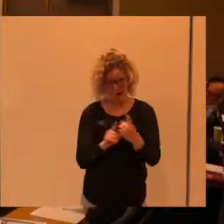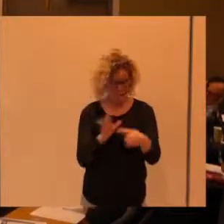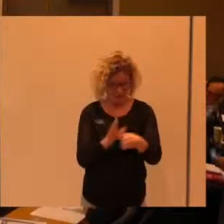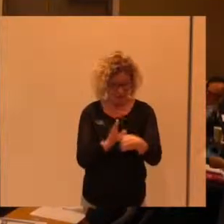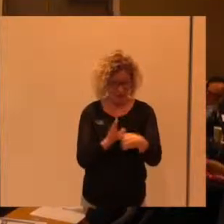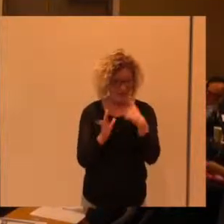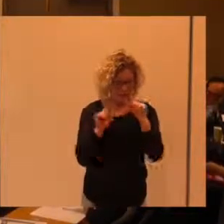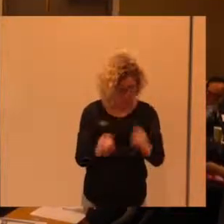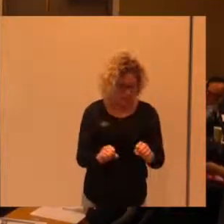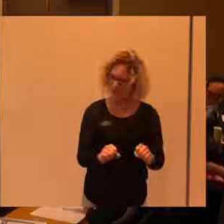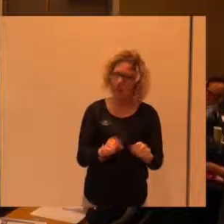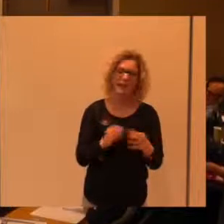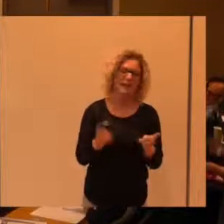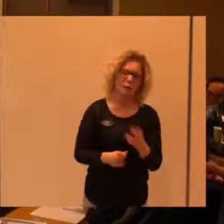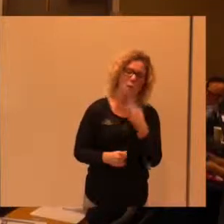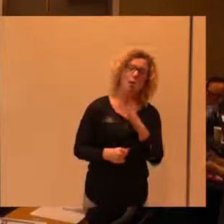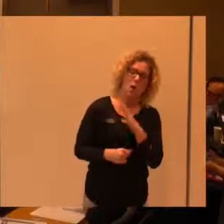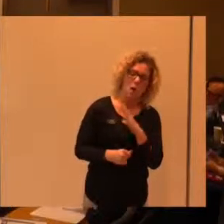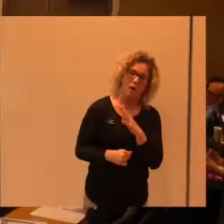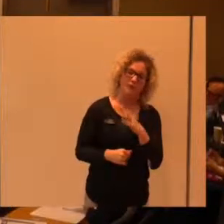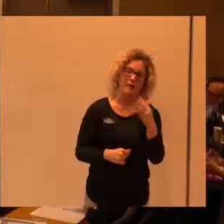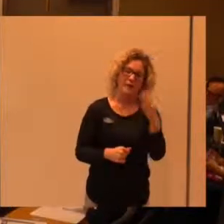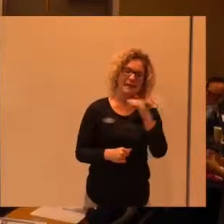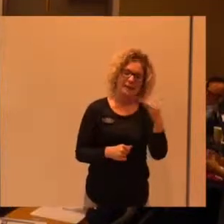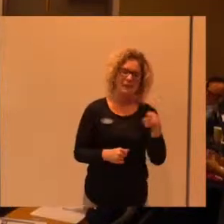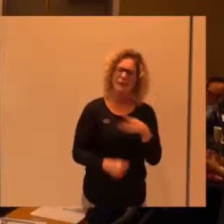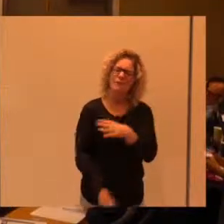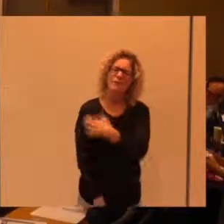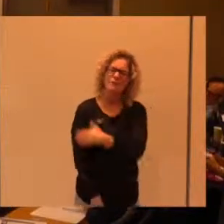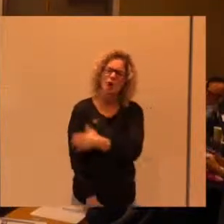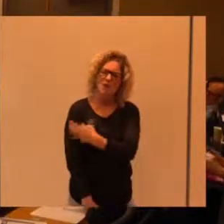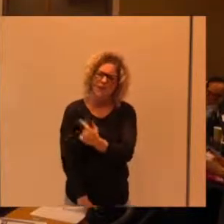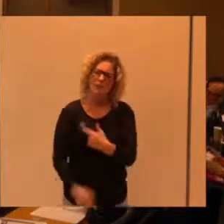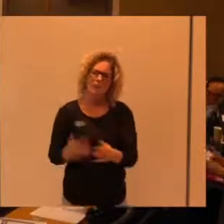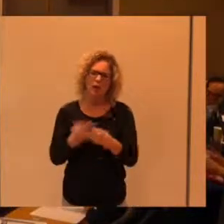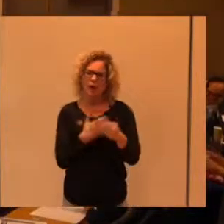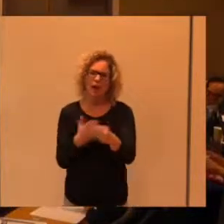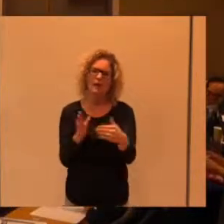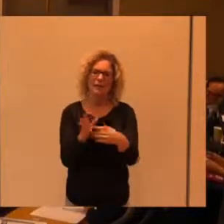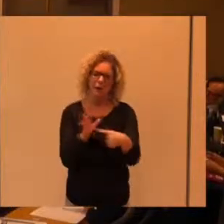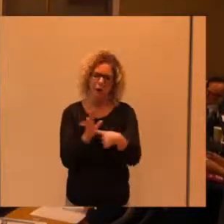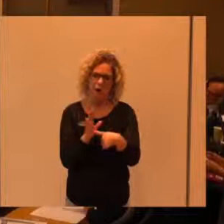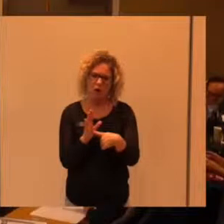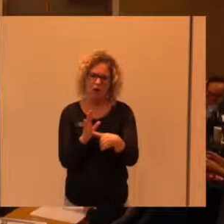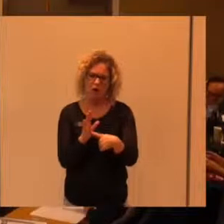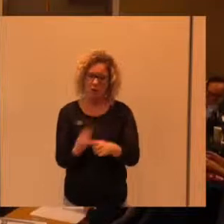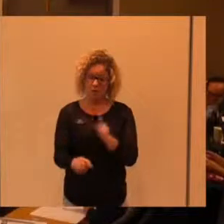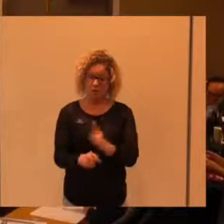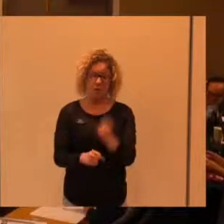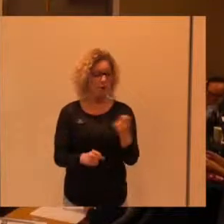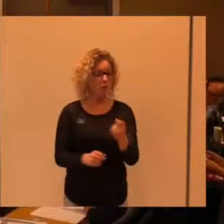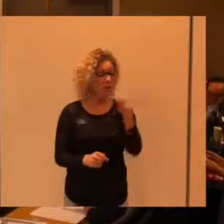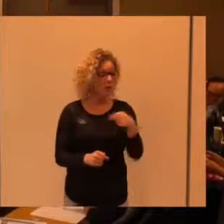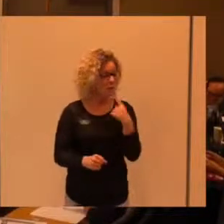lagstiftning och sånt säger att det måste ni ha. Här har vi en svaghet med att göra guidelines till lagstiftning. Det är att plötsligt säger